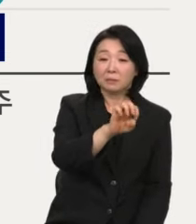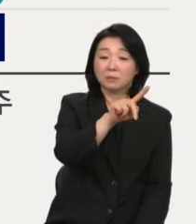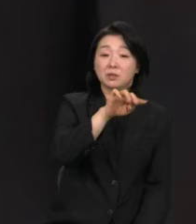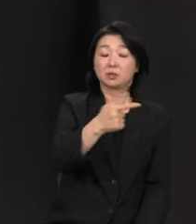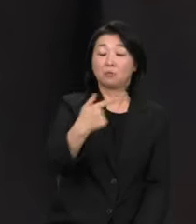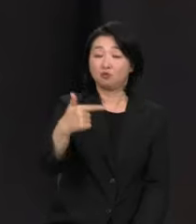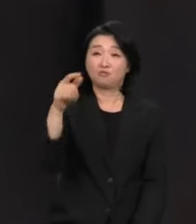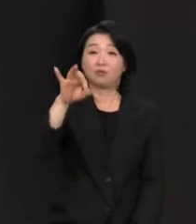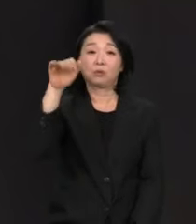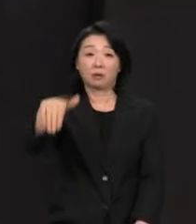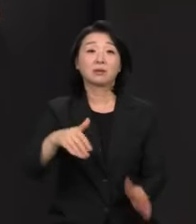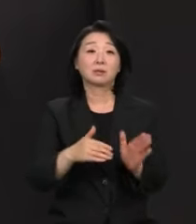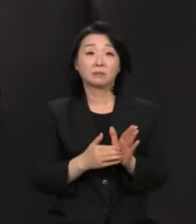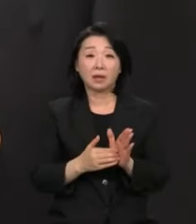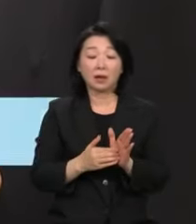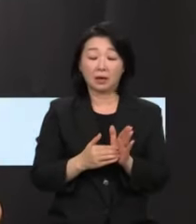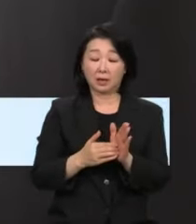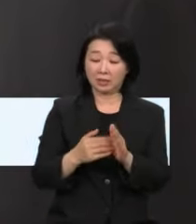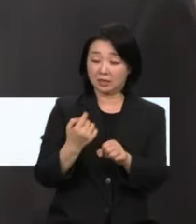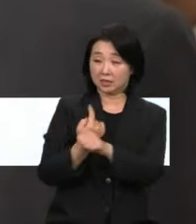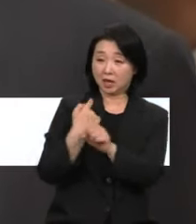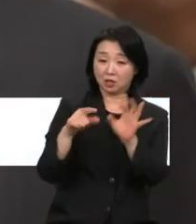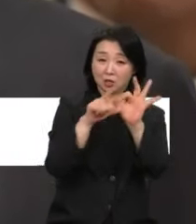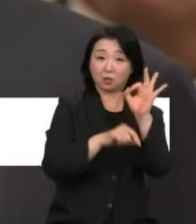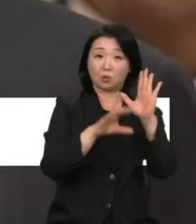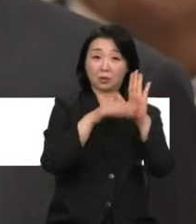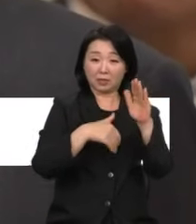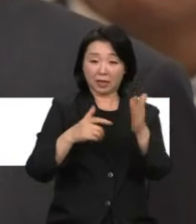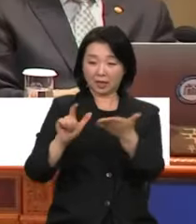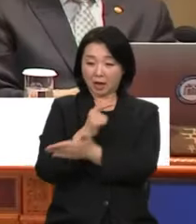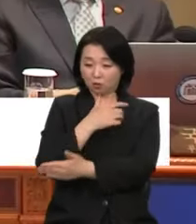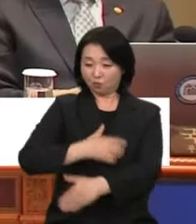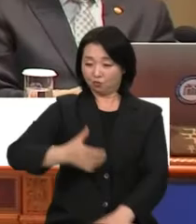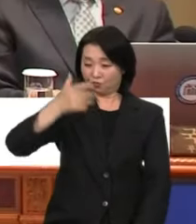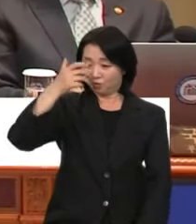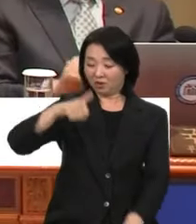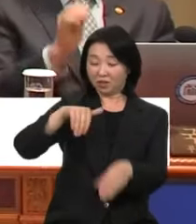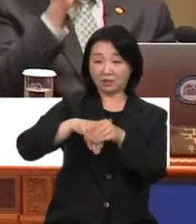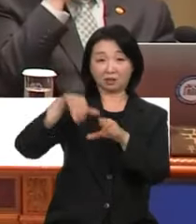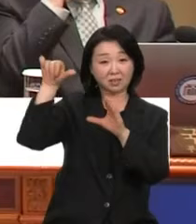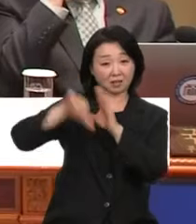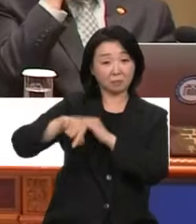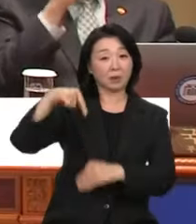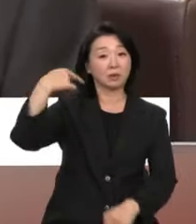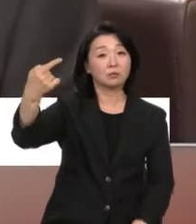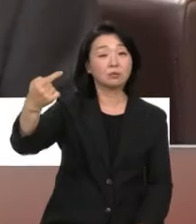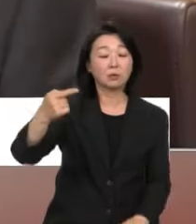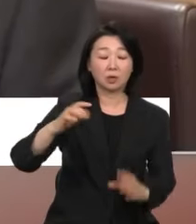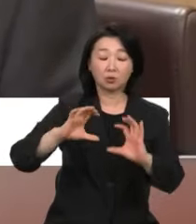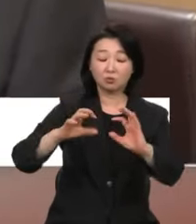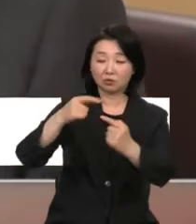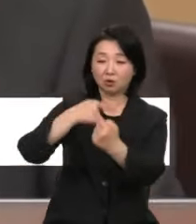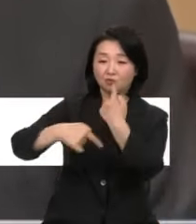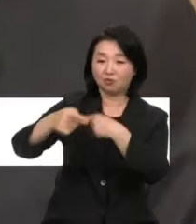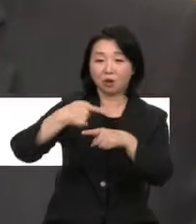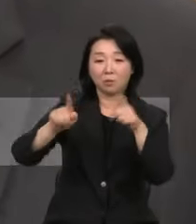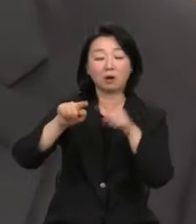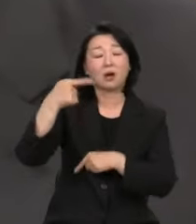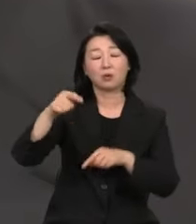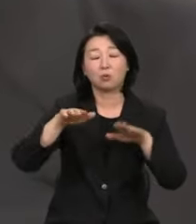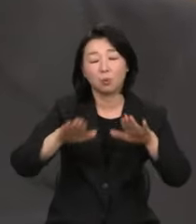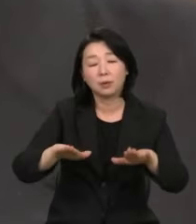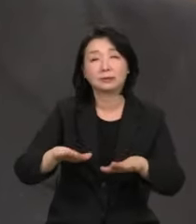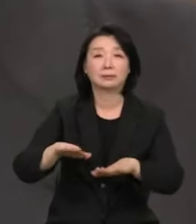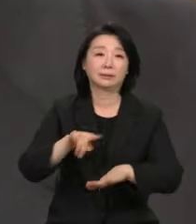나타났습니다. 지난해 10월 치러진 강서구청장 보궐선거 참패 직후 나온 국정수행 평가 이후 가장